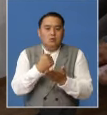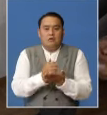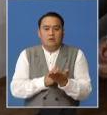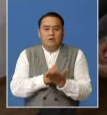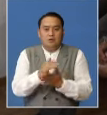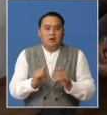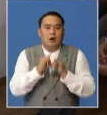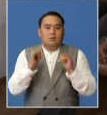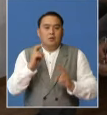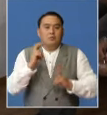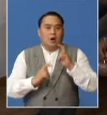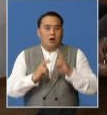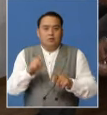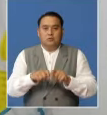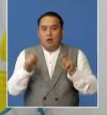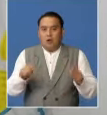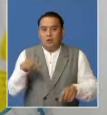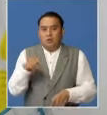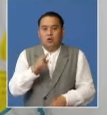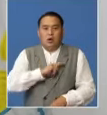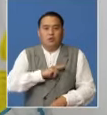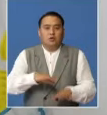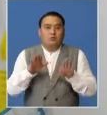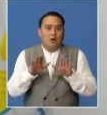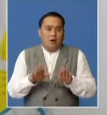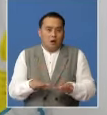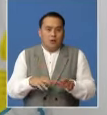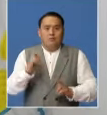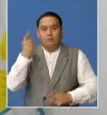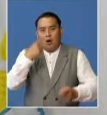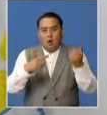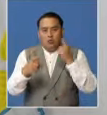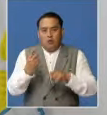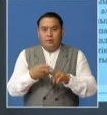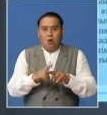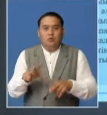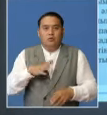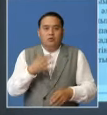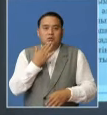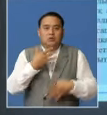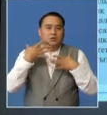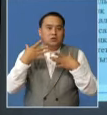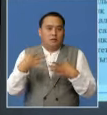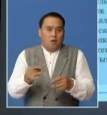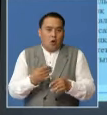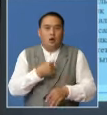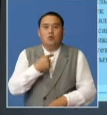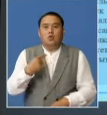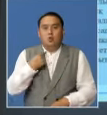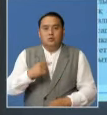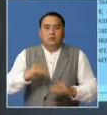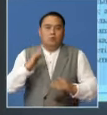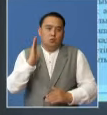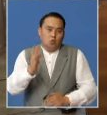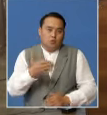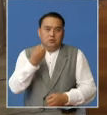остается развитие промышленности с созданием тысячи рабочих мест. Произведенная продукция должна экспортироваться. Кроме того, Талдыкурган